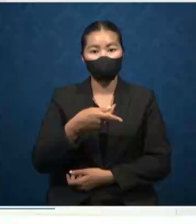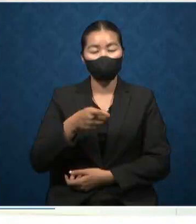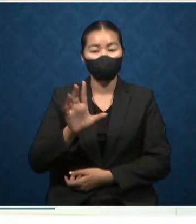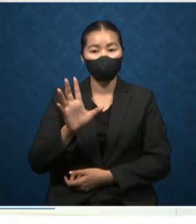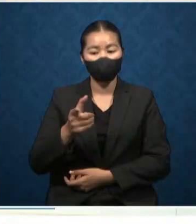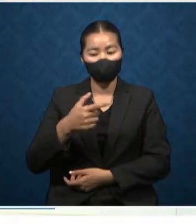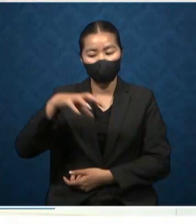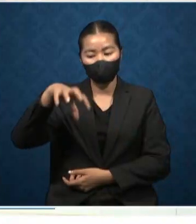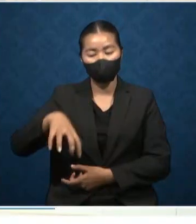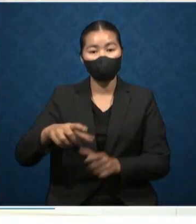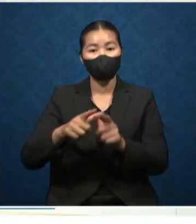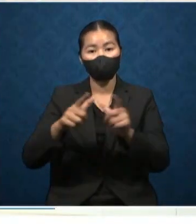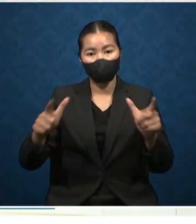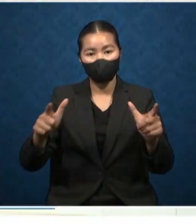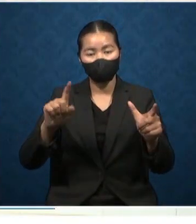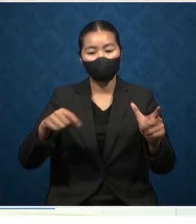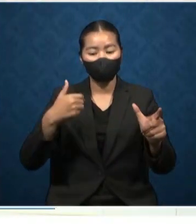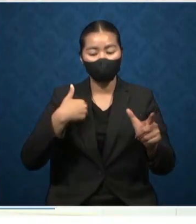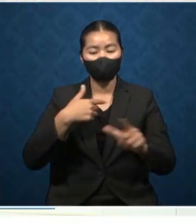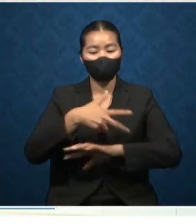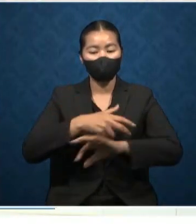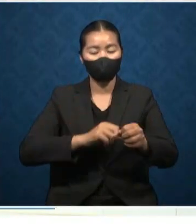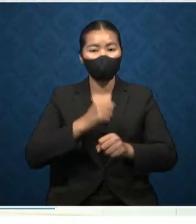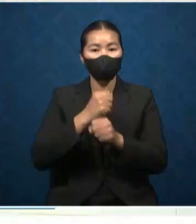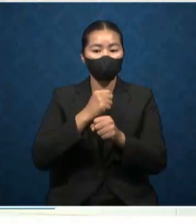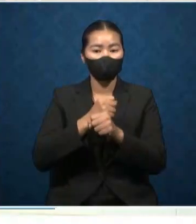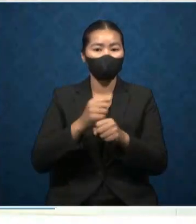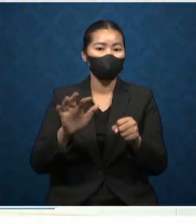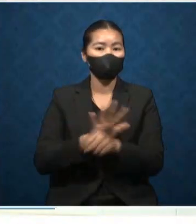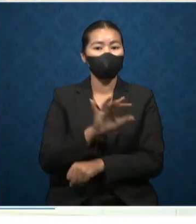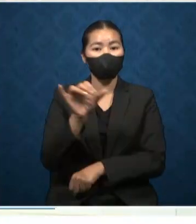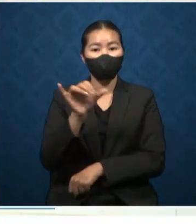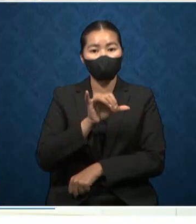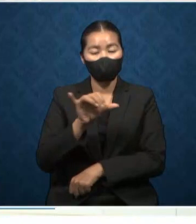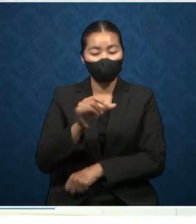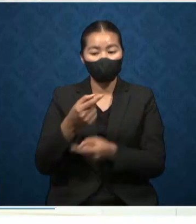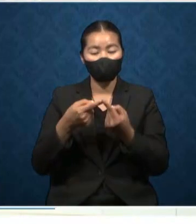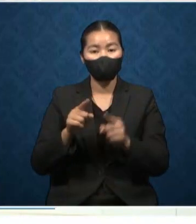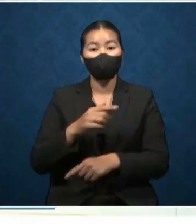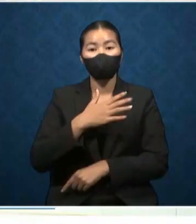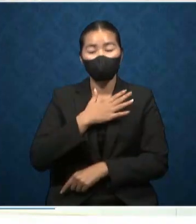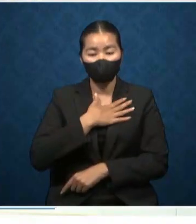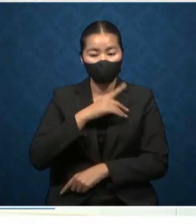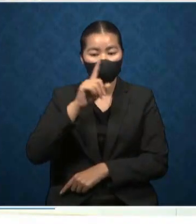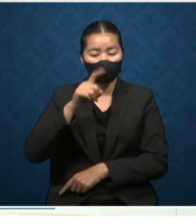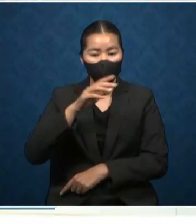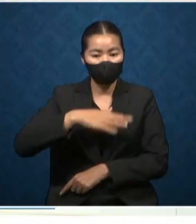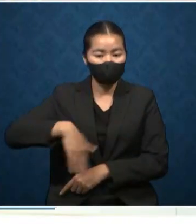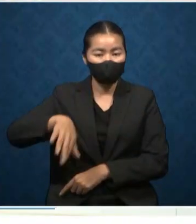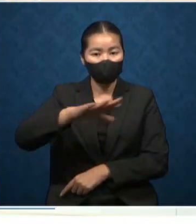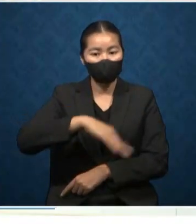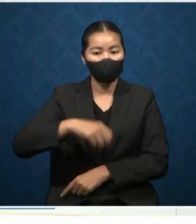ความอนนี้แต่ทั้นี้บางลเรายาย blem